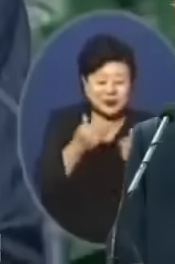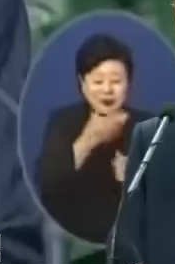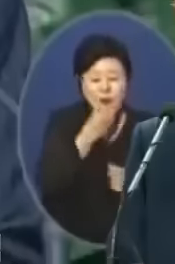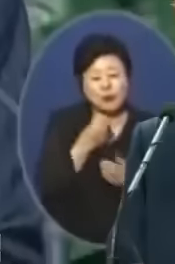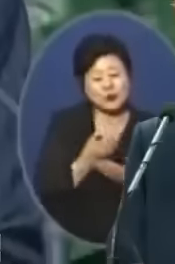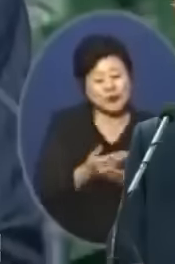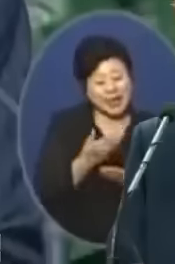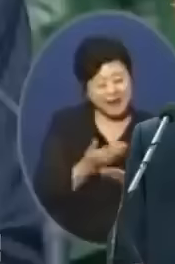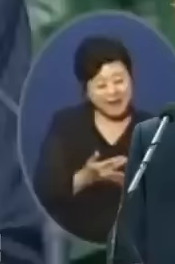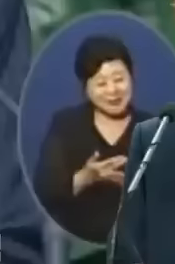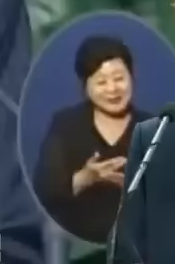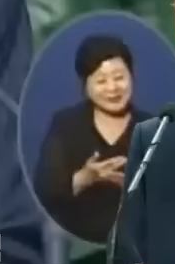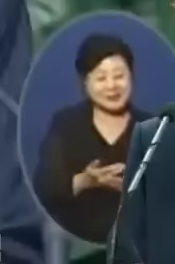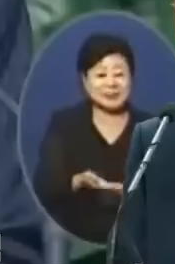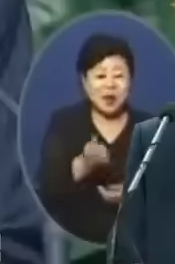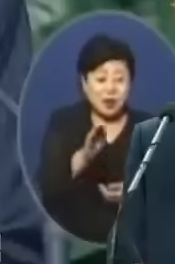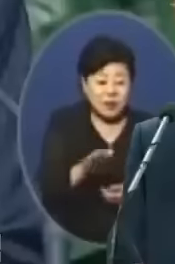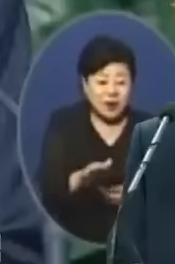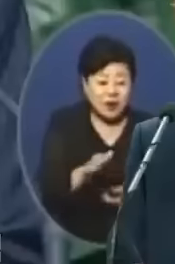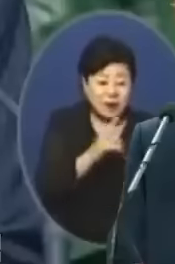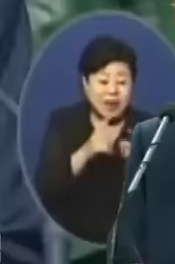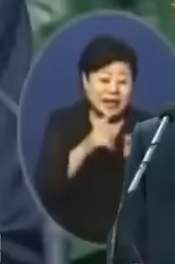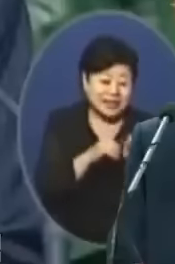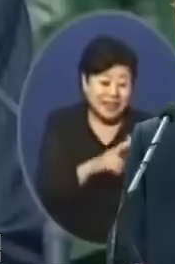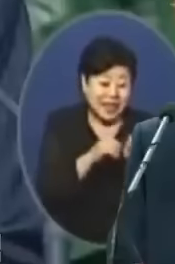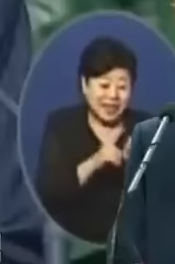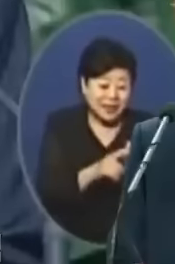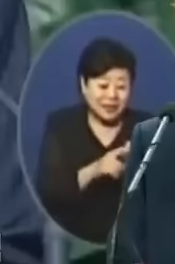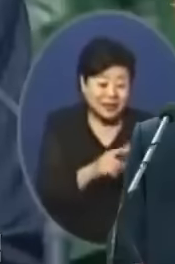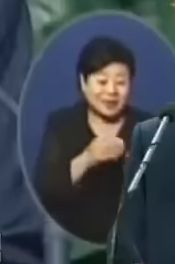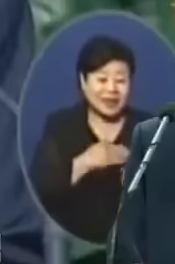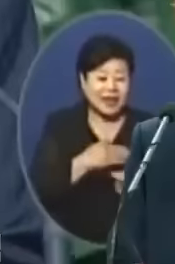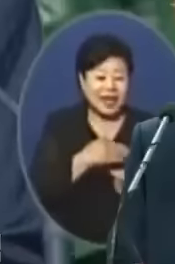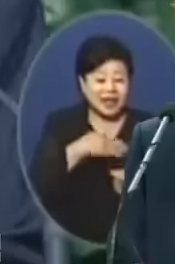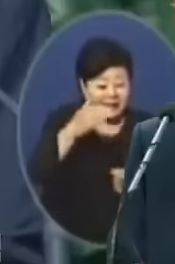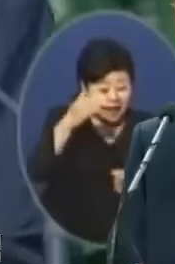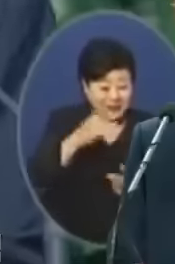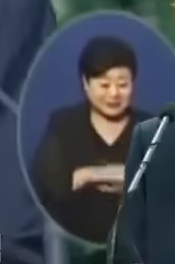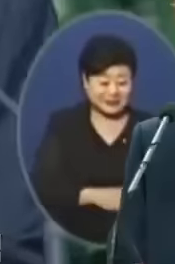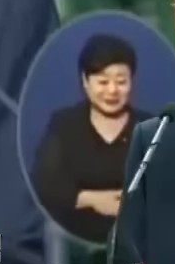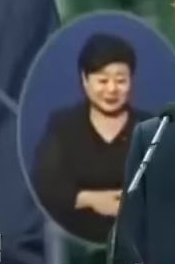복을 주시옵소서. 그러면 내 말한 대로 내가 하마